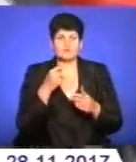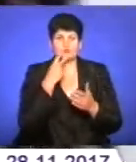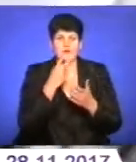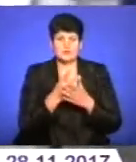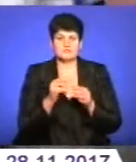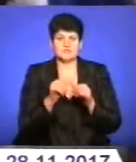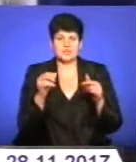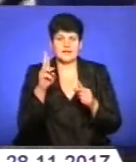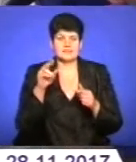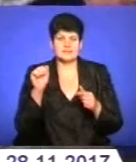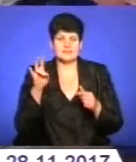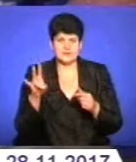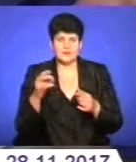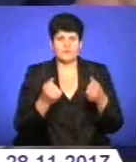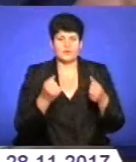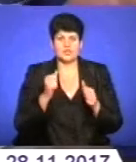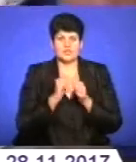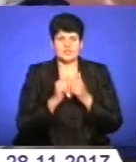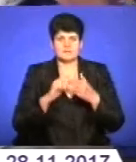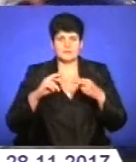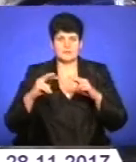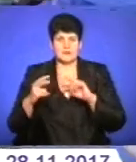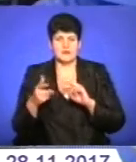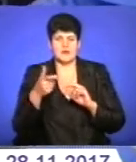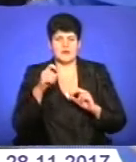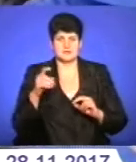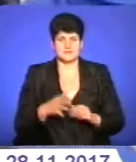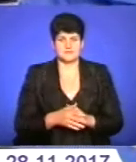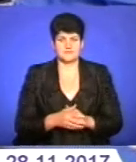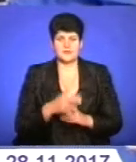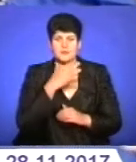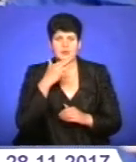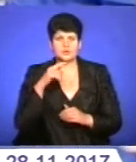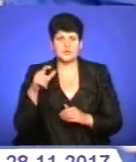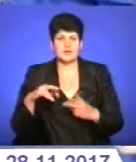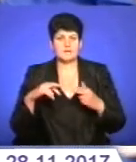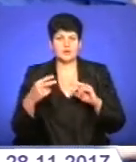цін водії дедалі частіше переобладнують свої автомобілі на газ. Багато людей на газ перейшло.